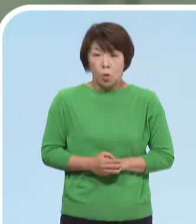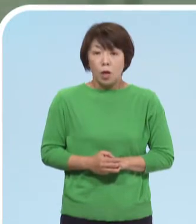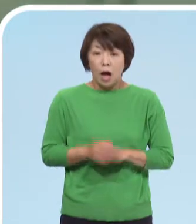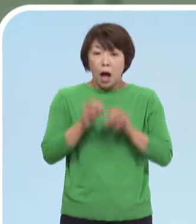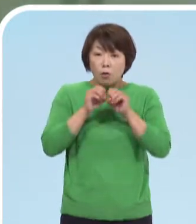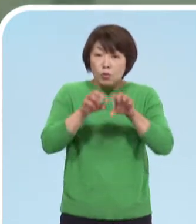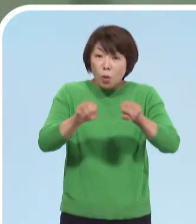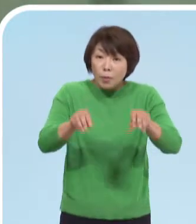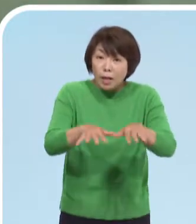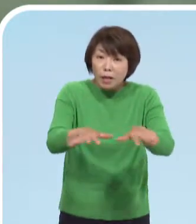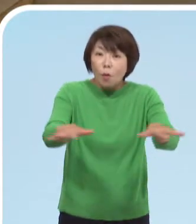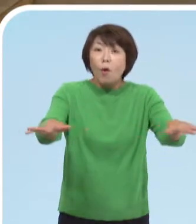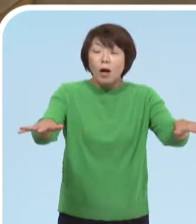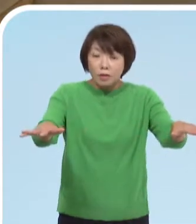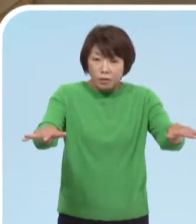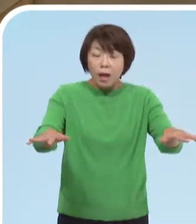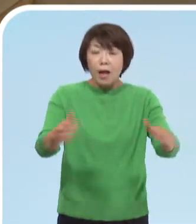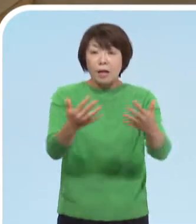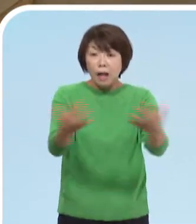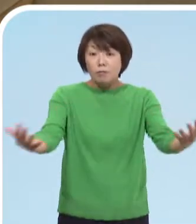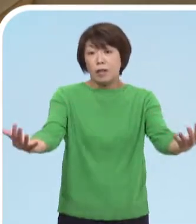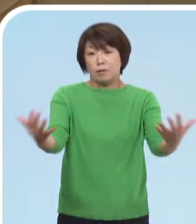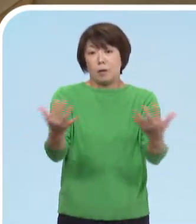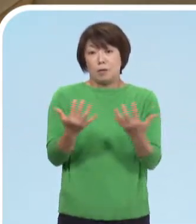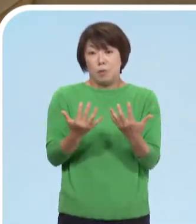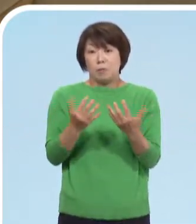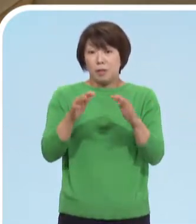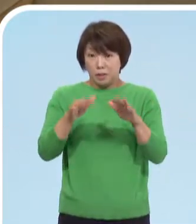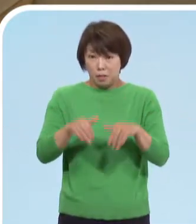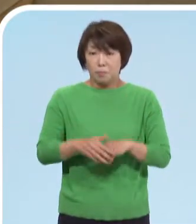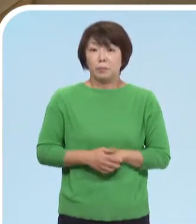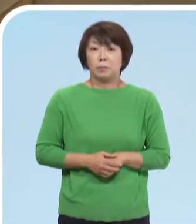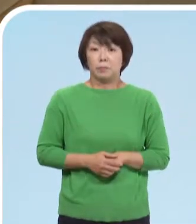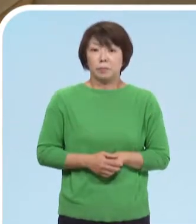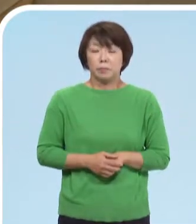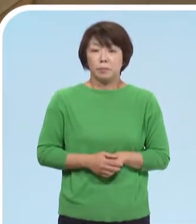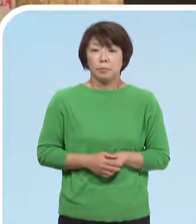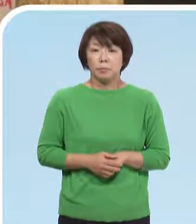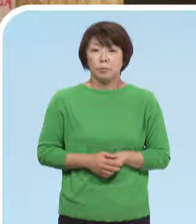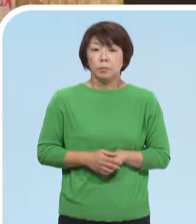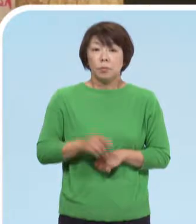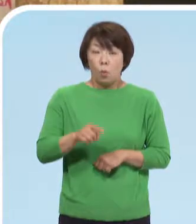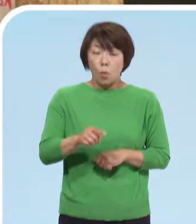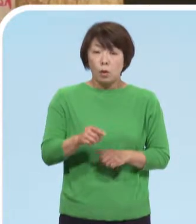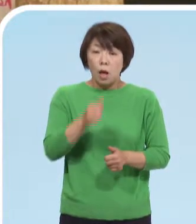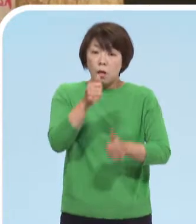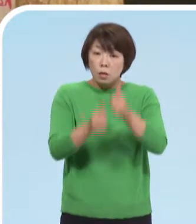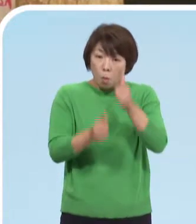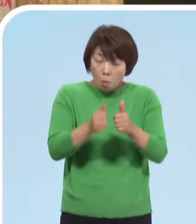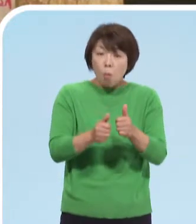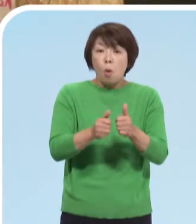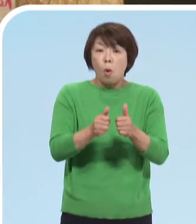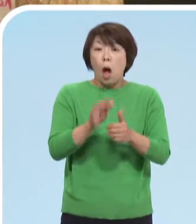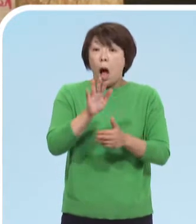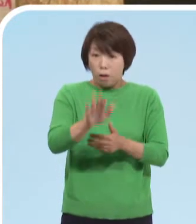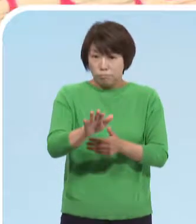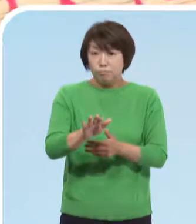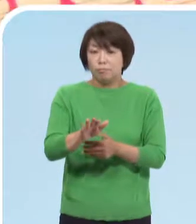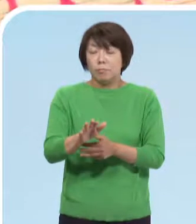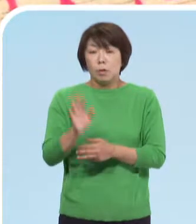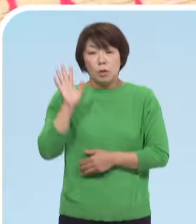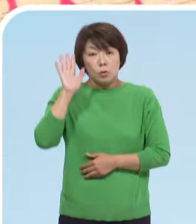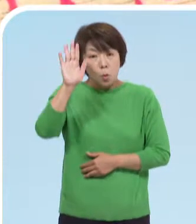それが口コミで広がって大勢の人がやってくるようになりました。ここで大会が開かれることもあ